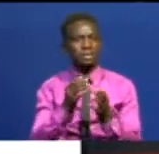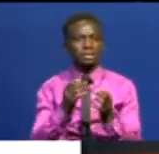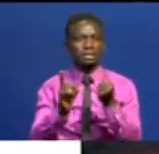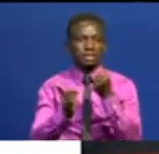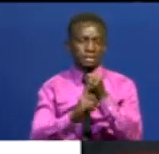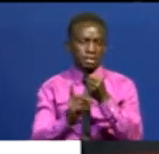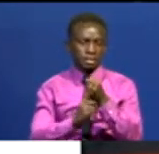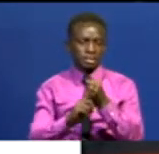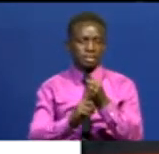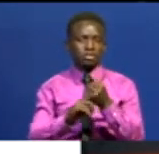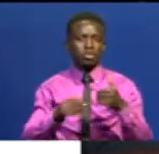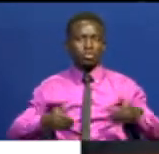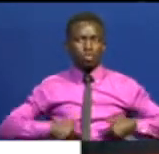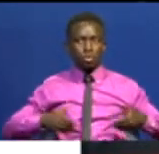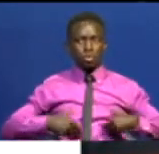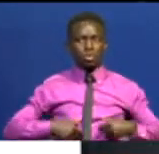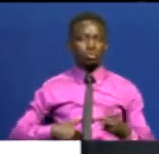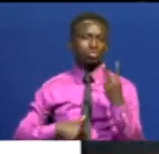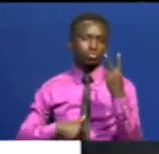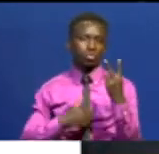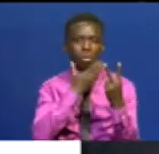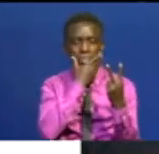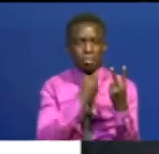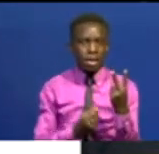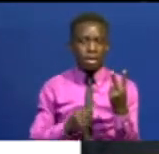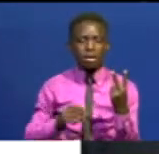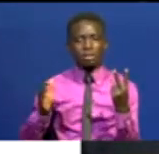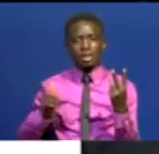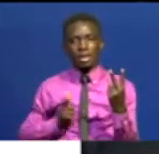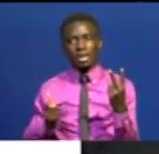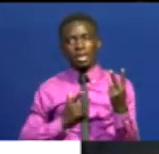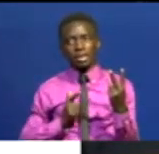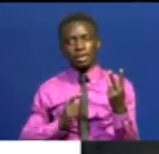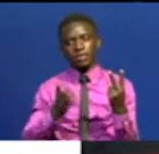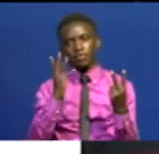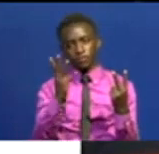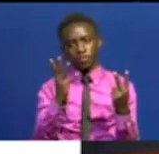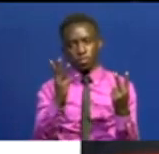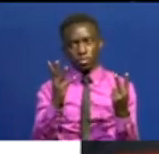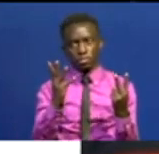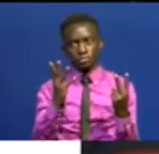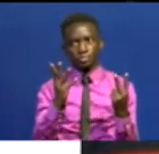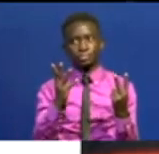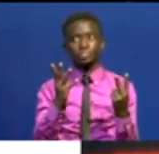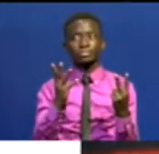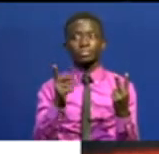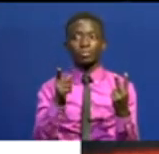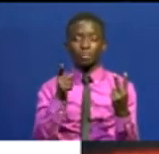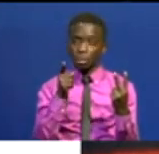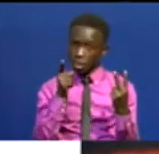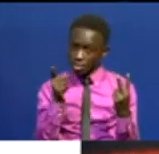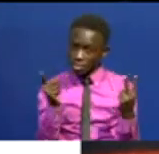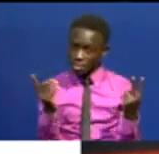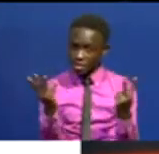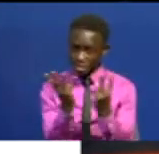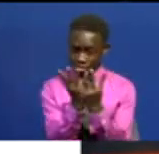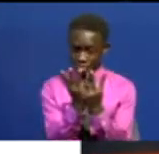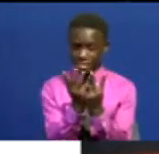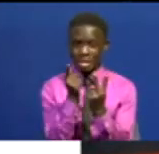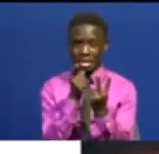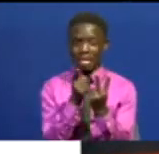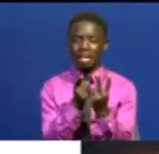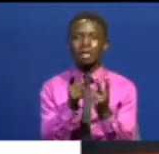sita, wanaume wawili na wanawake wa ine, na hao wamechukua